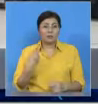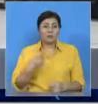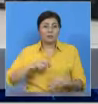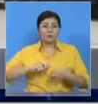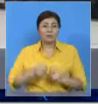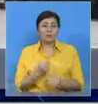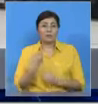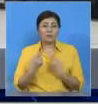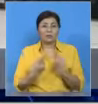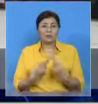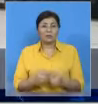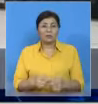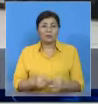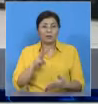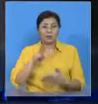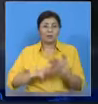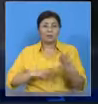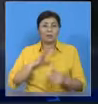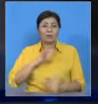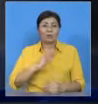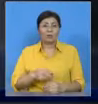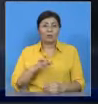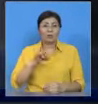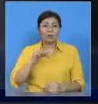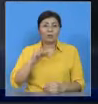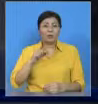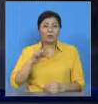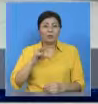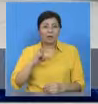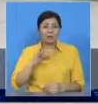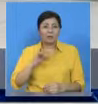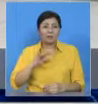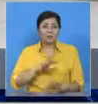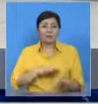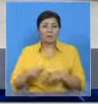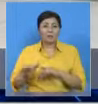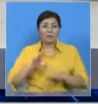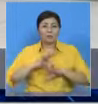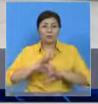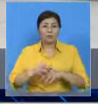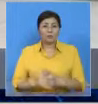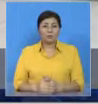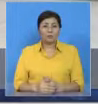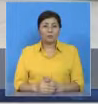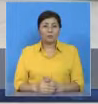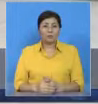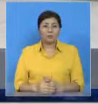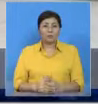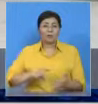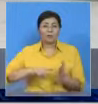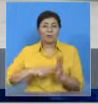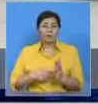оган акимчилик айыппул тагайындалды. Браконьер атты жедел профилактик иш-чарасы өтүүдө. Бул иш-чаранын максаты мына